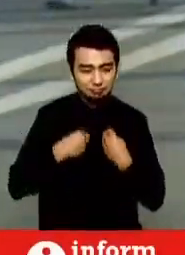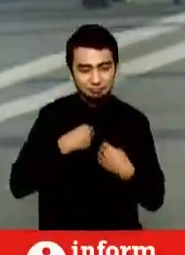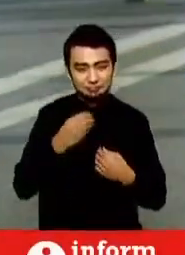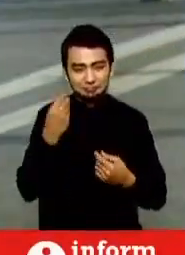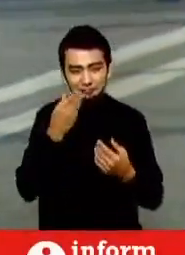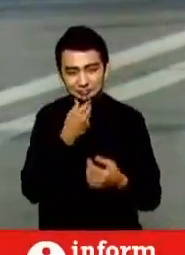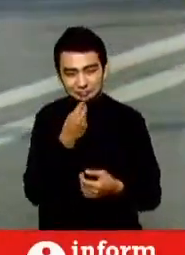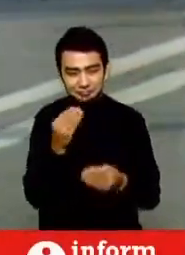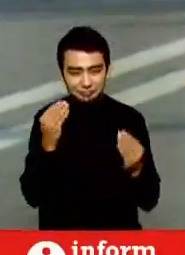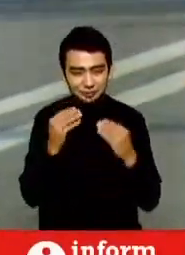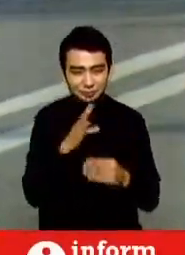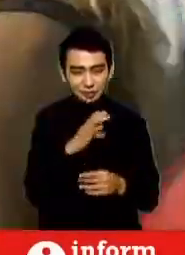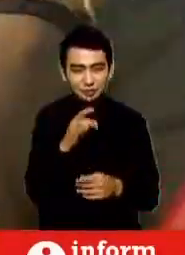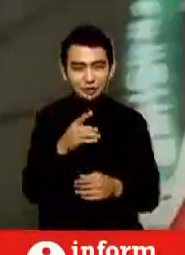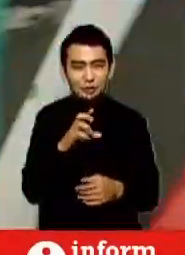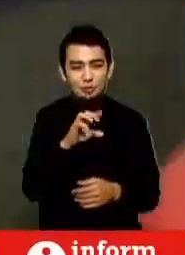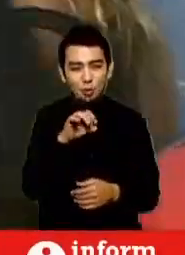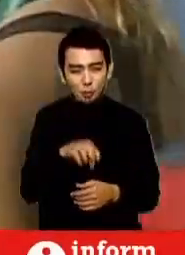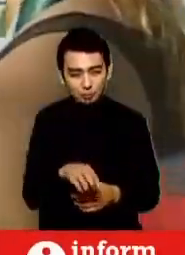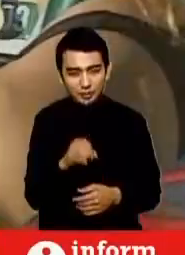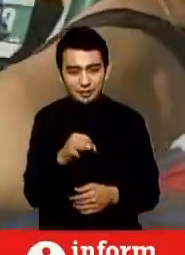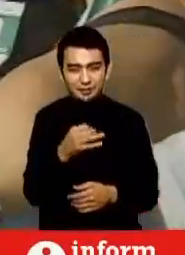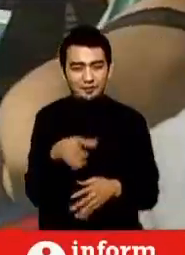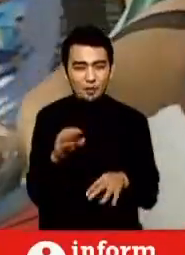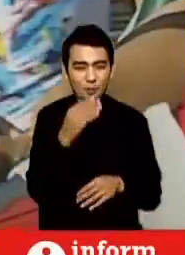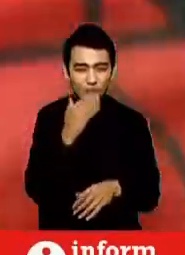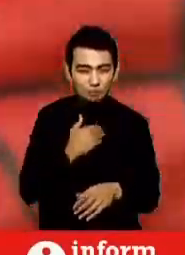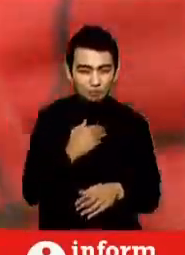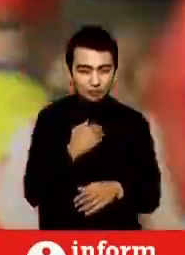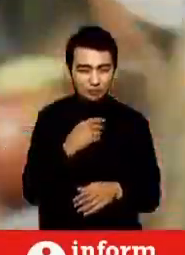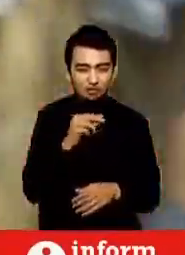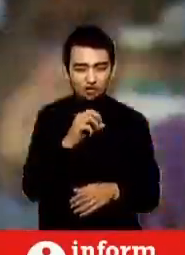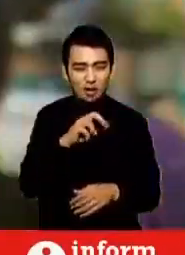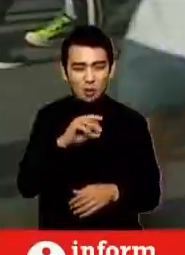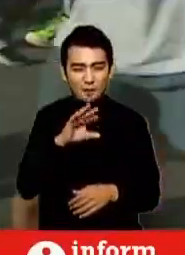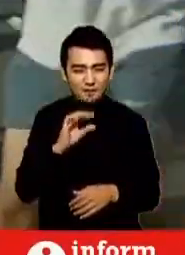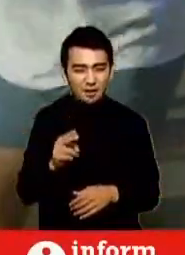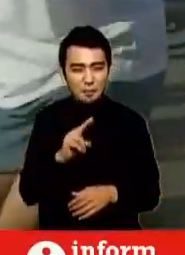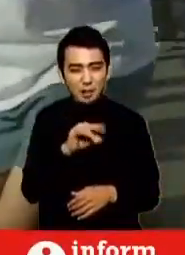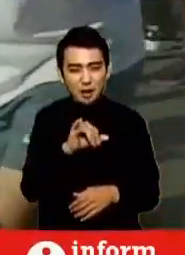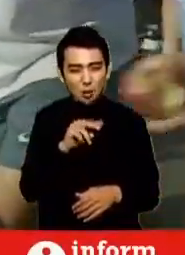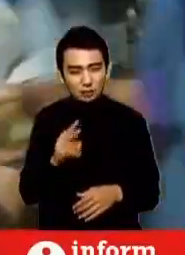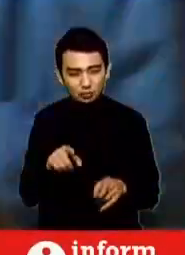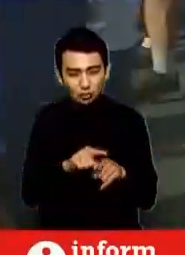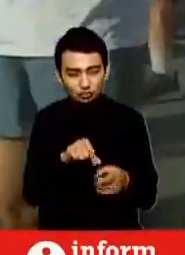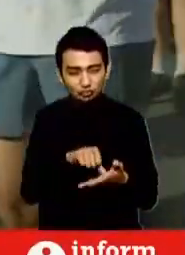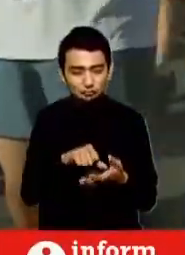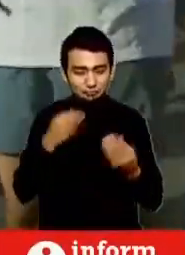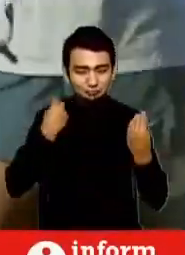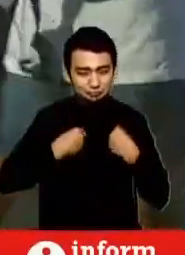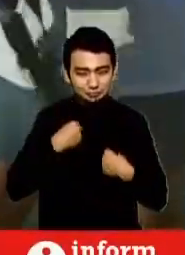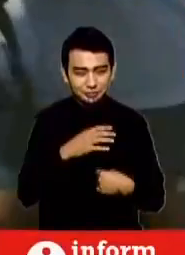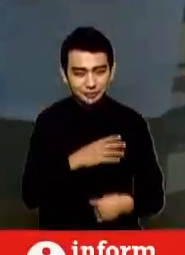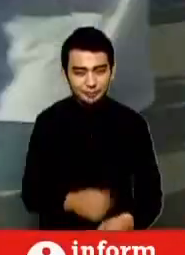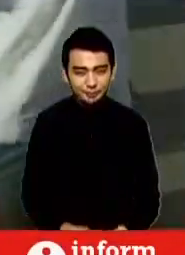бегунов можно было заметить губку Боба, а также всеми любимого супергероя Человека-паука. Дыхание было очень тяжело, особенно в конце, потому